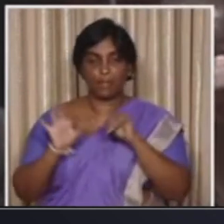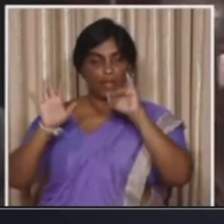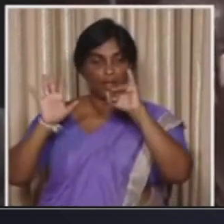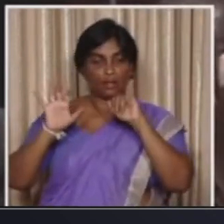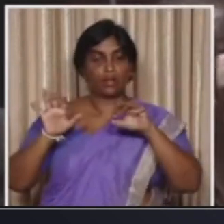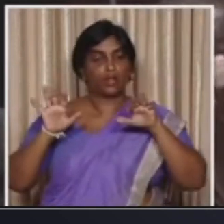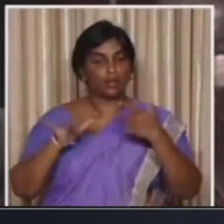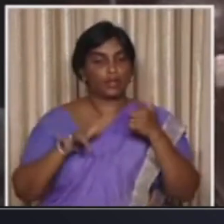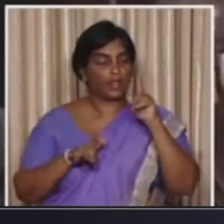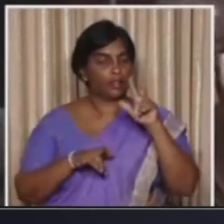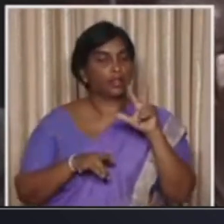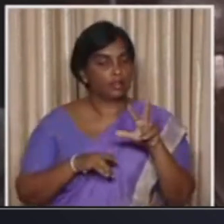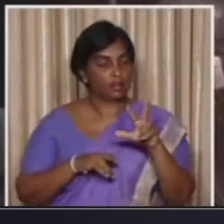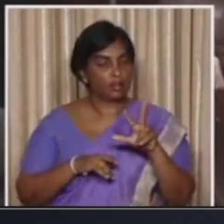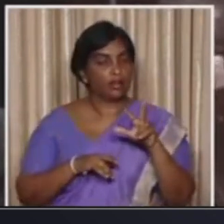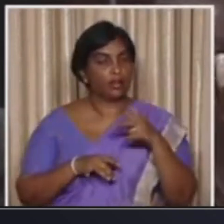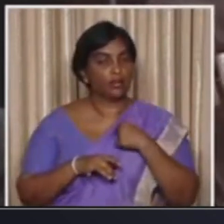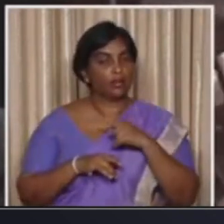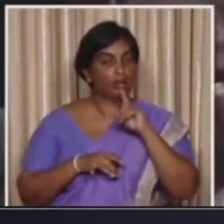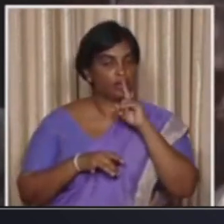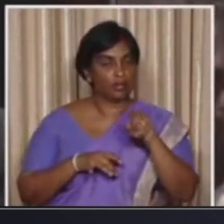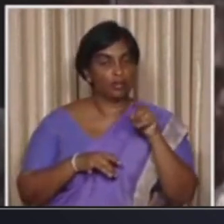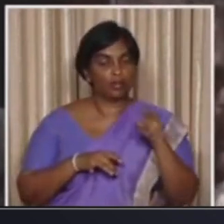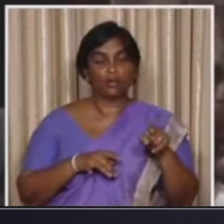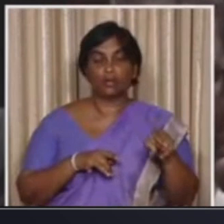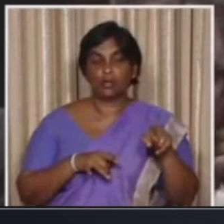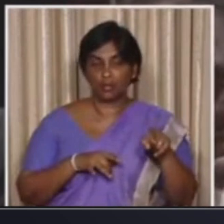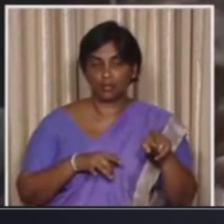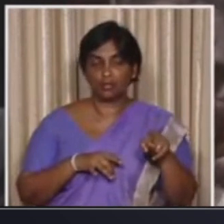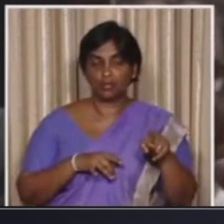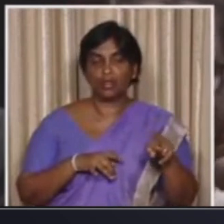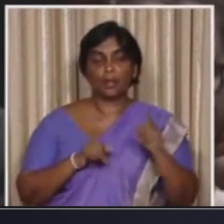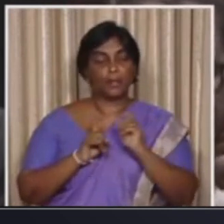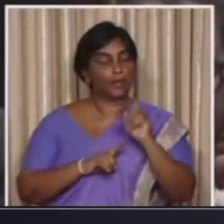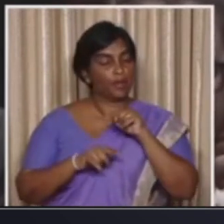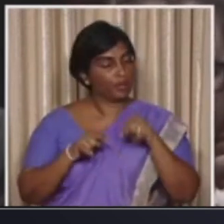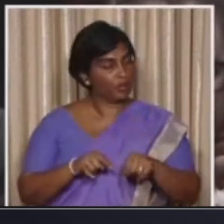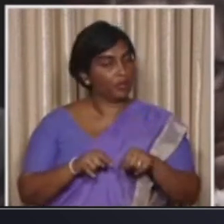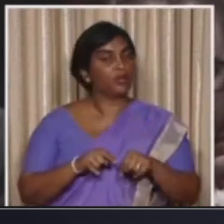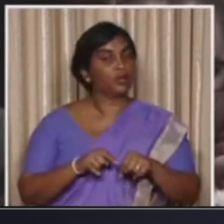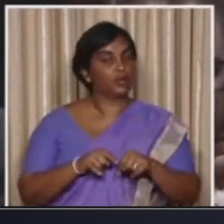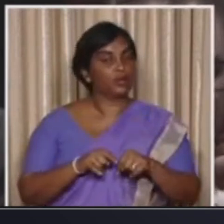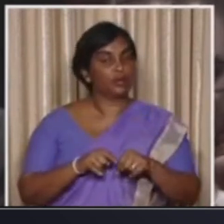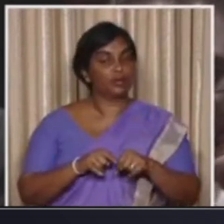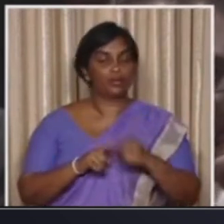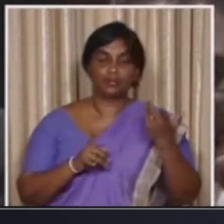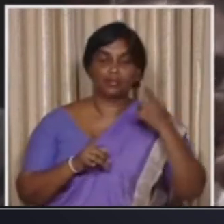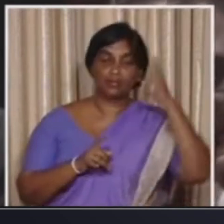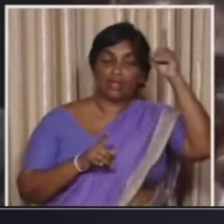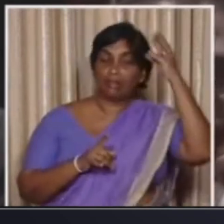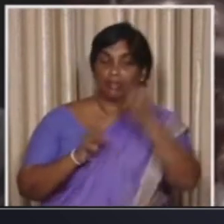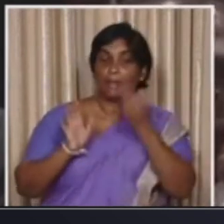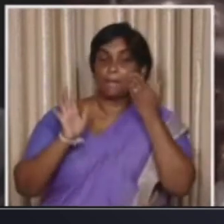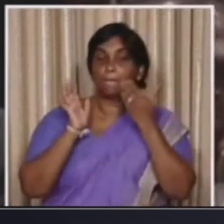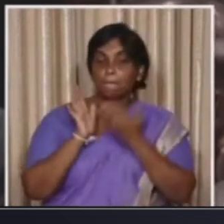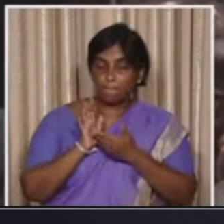බිලියන 6978ක් මම අහනවා මේ පාර්ලිමේන්තුවට වයිම හරි ගණන්ලා පෙන්නන්ට